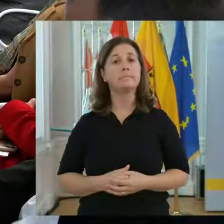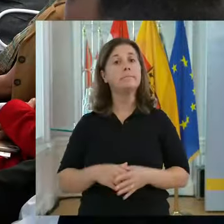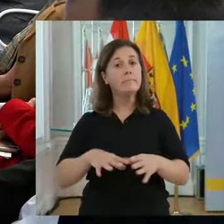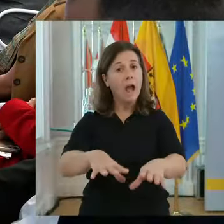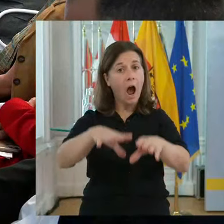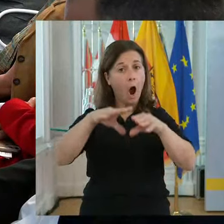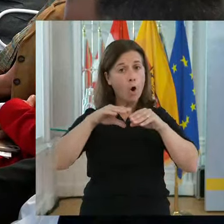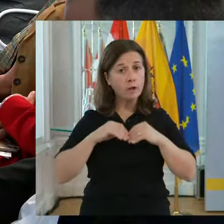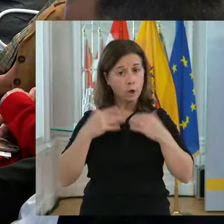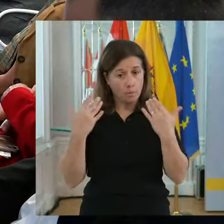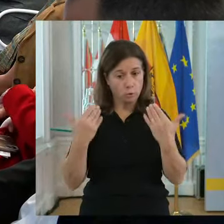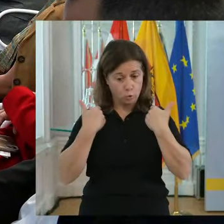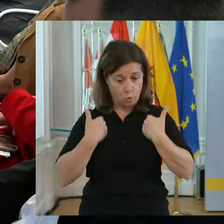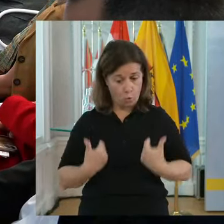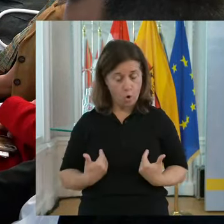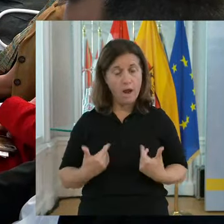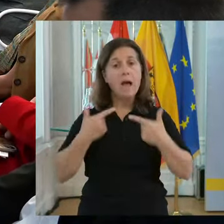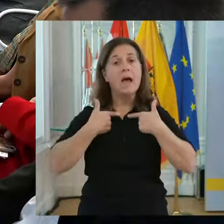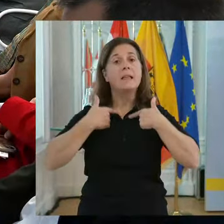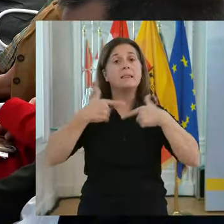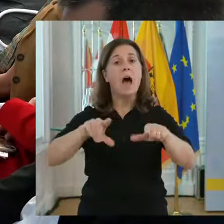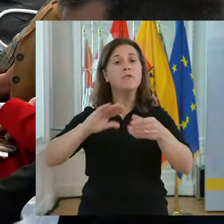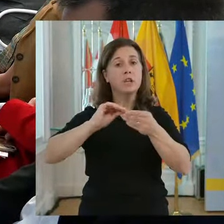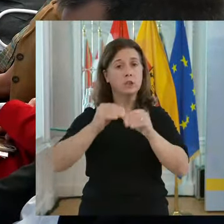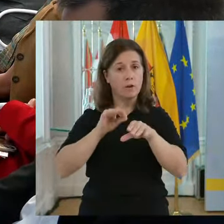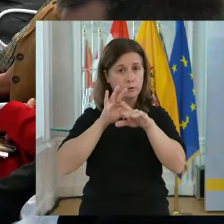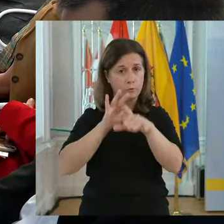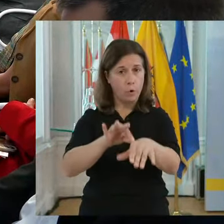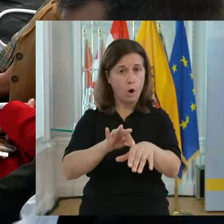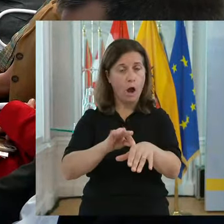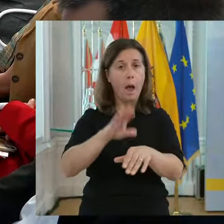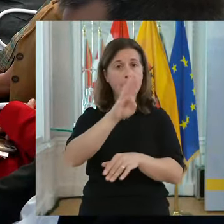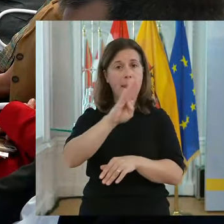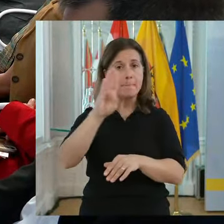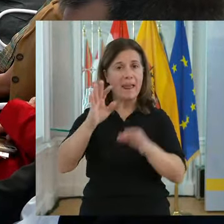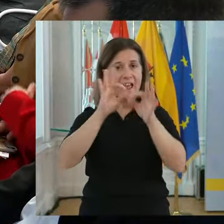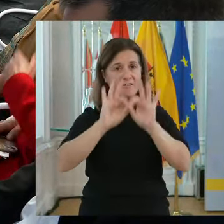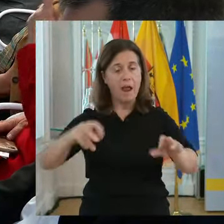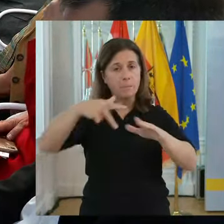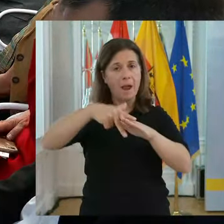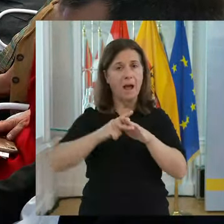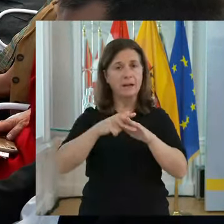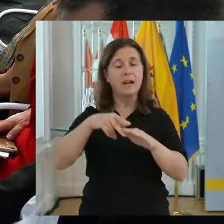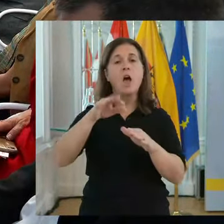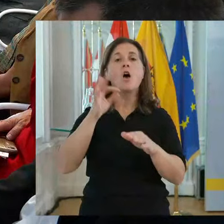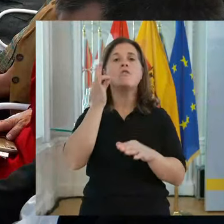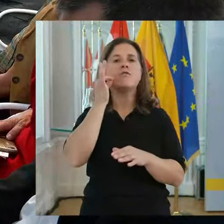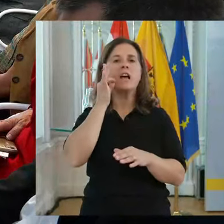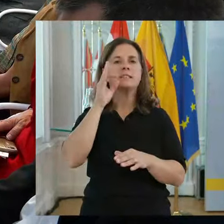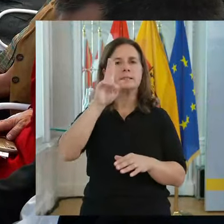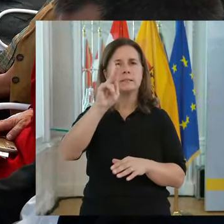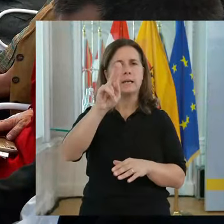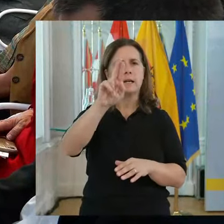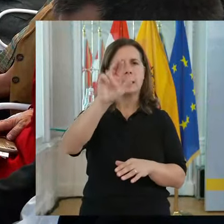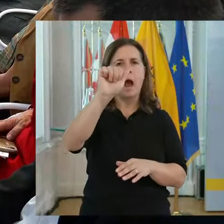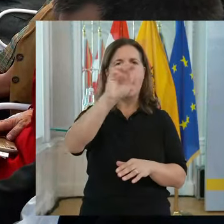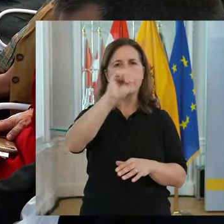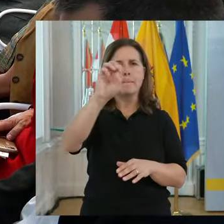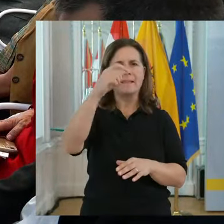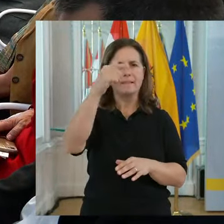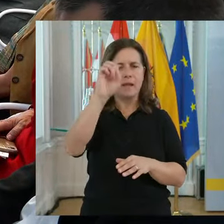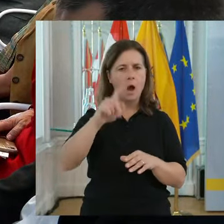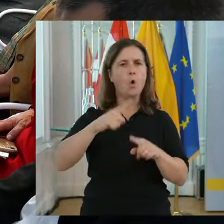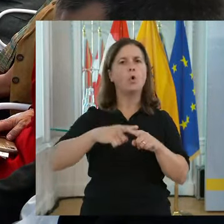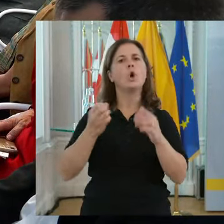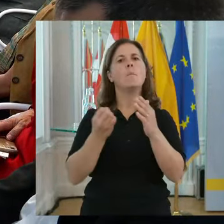Aufgenommen werden, so wie man ist. Ich darf den Geschäftsführer von BB Feinmechanik, Franz Krametter, und seinen Prokuristen und